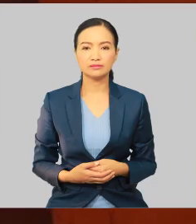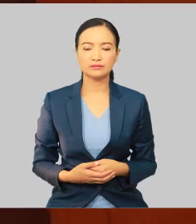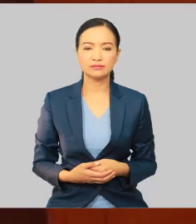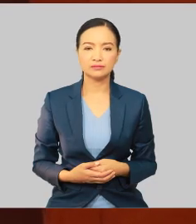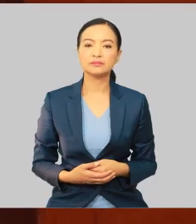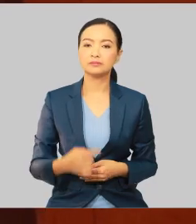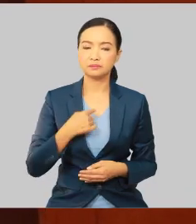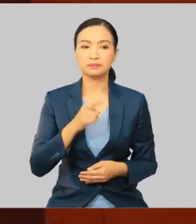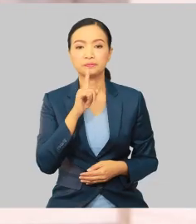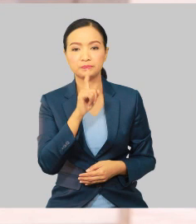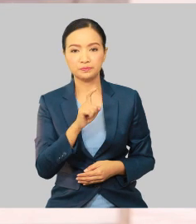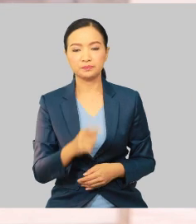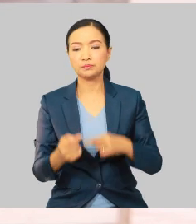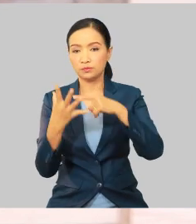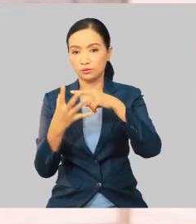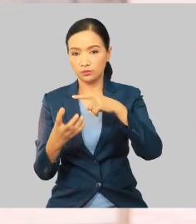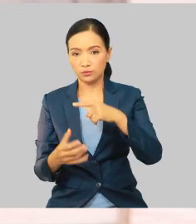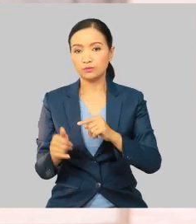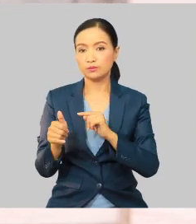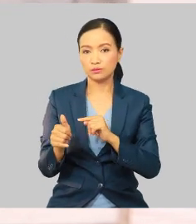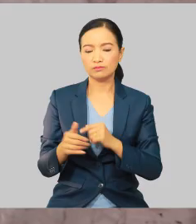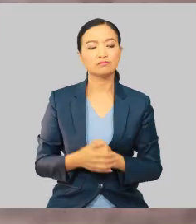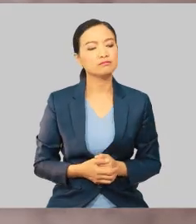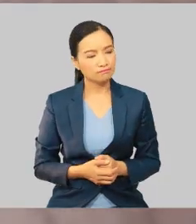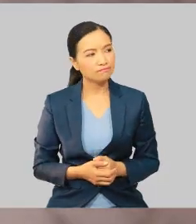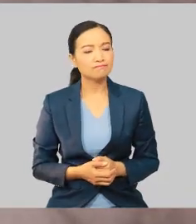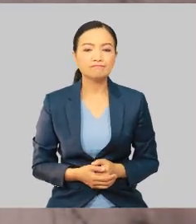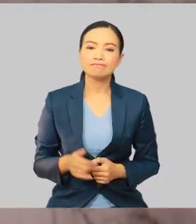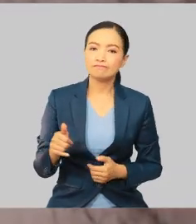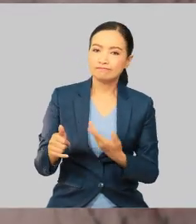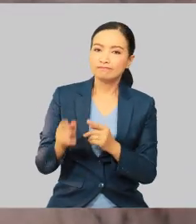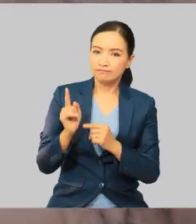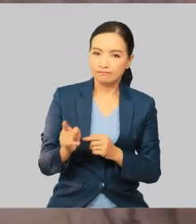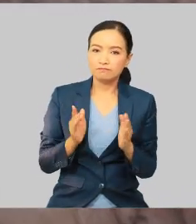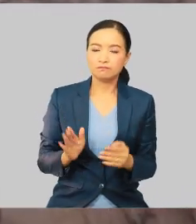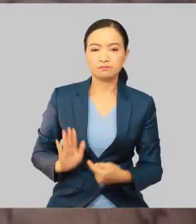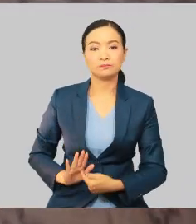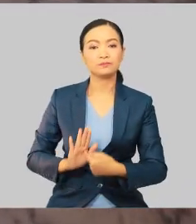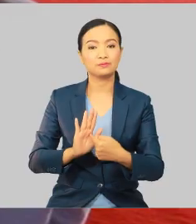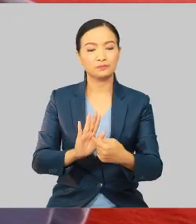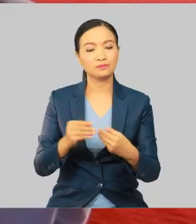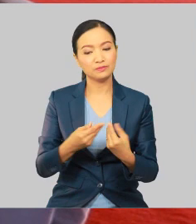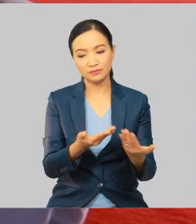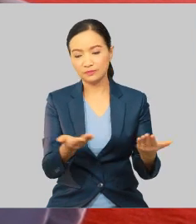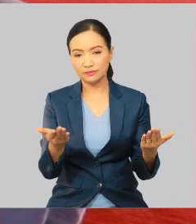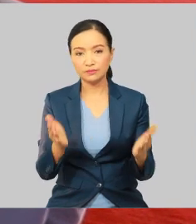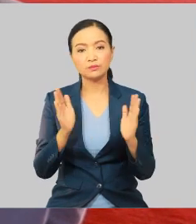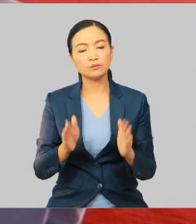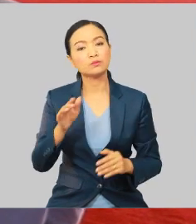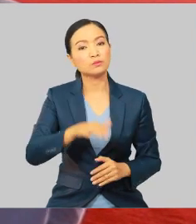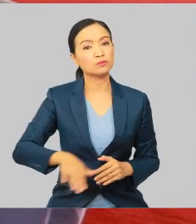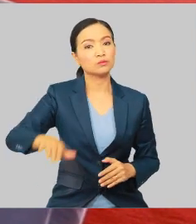พระคุณเจ้าครับผมขออนุญาตสอบถามเรื่องน้ององุ่นครับ เป็นบุคคลที่สามารถเป็นแบบอย่างให้กับบุค